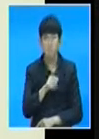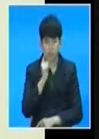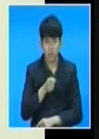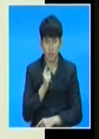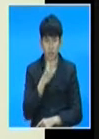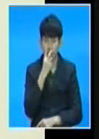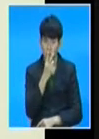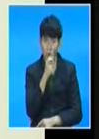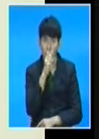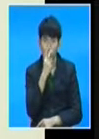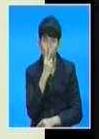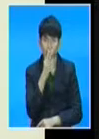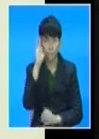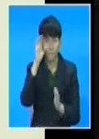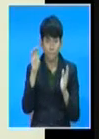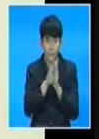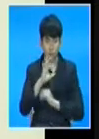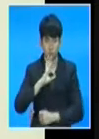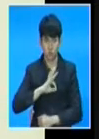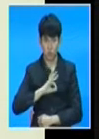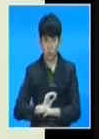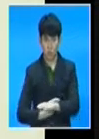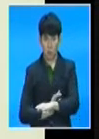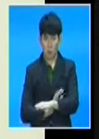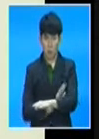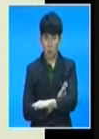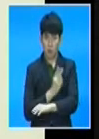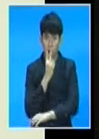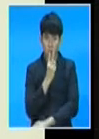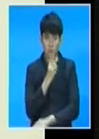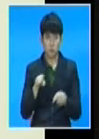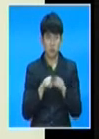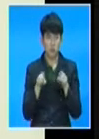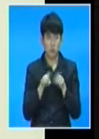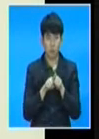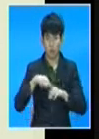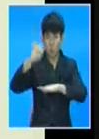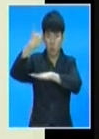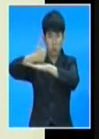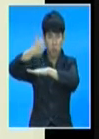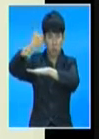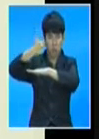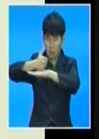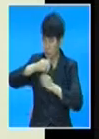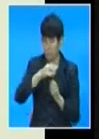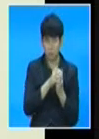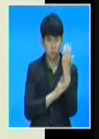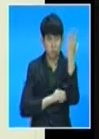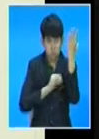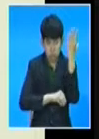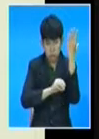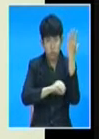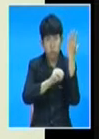องดูสิครับเห็นภาพนี้แล้วท่านจะมีความรู้สึกขนลุกไหมครับว่าเจ้าฟ้าเจ้าแผ่นดินเนี่ยท่านยังทรงปลูกป่านะ